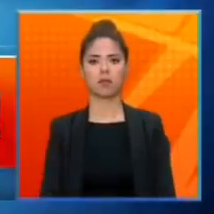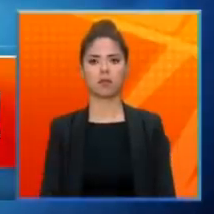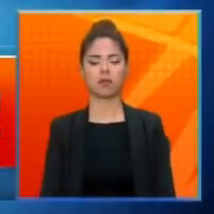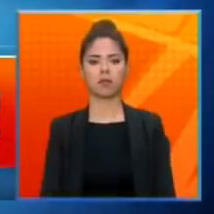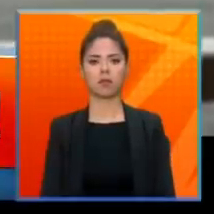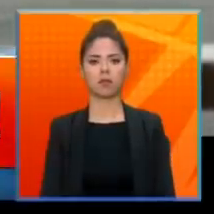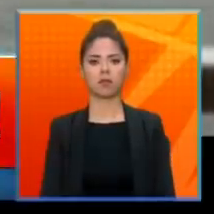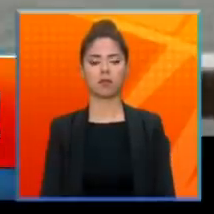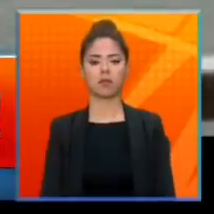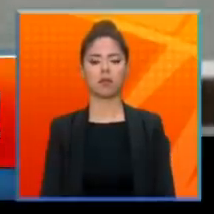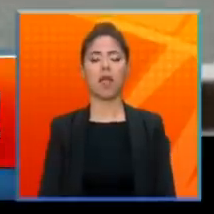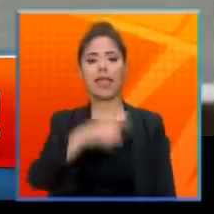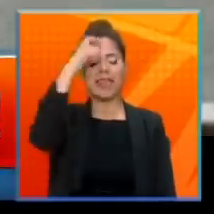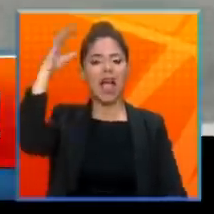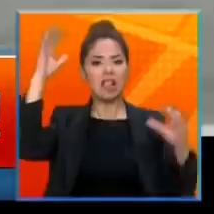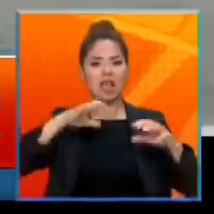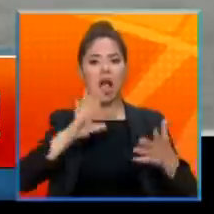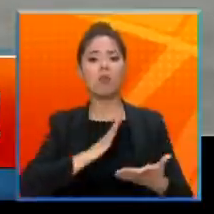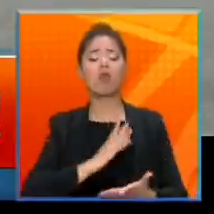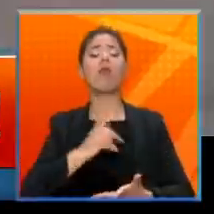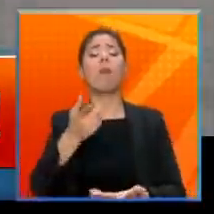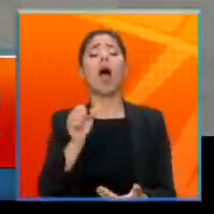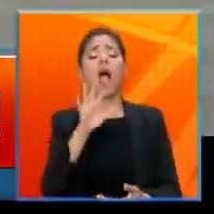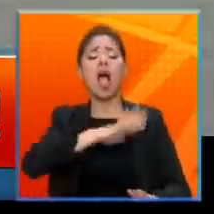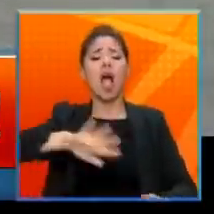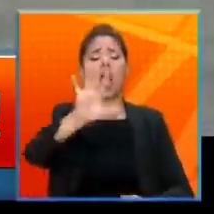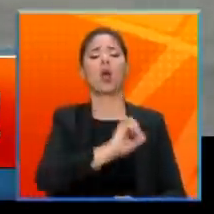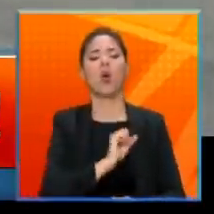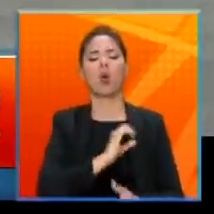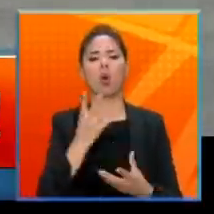yaz yağmuru. Yaz yağmuruydu ama korkuttu.